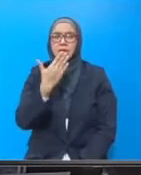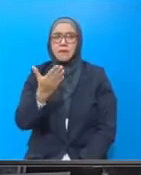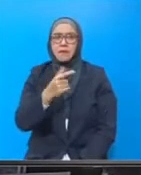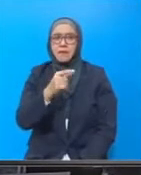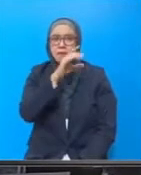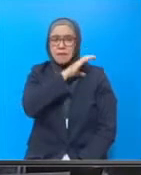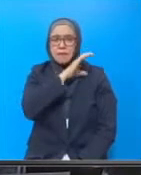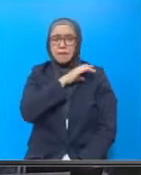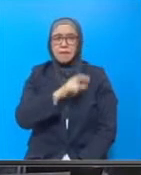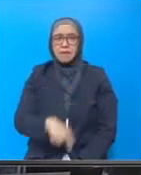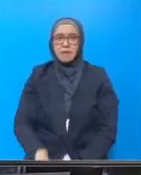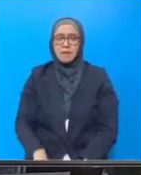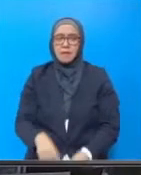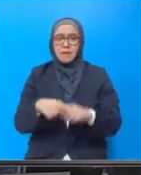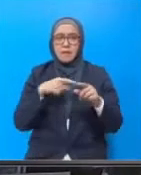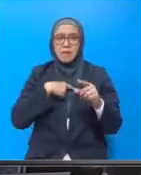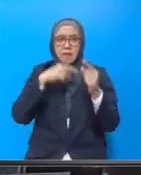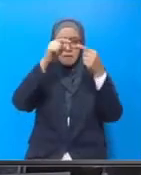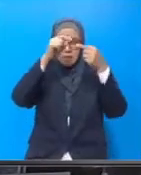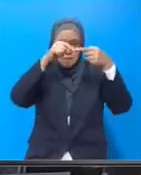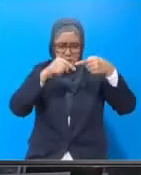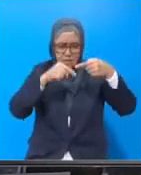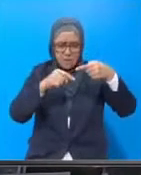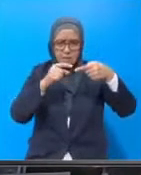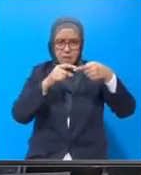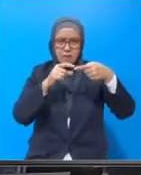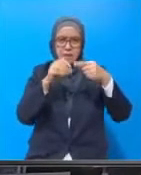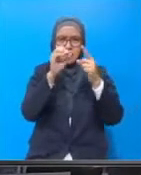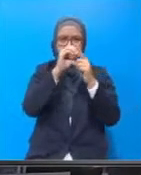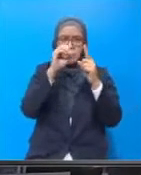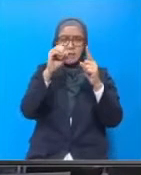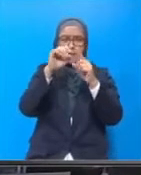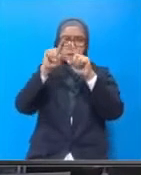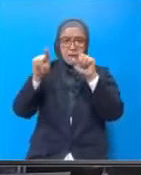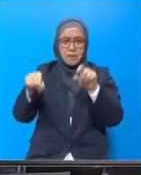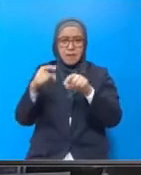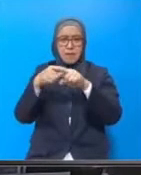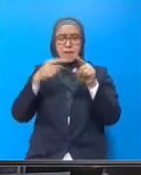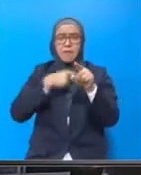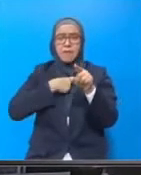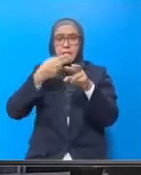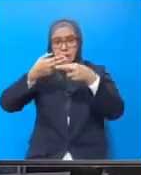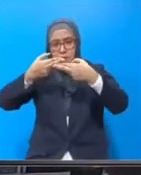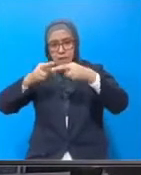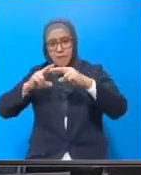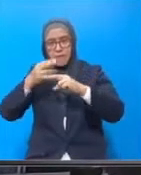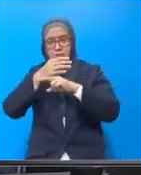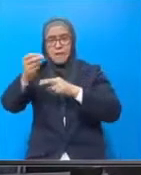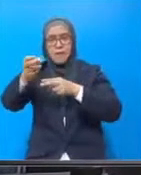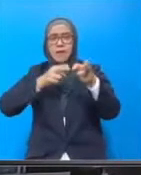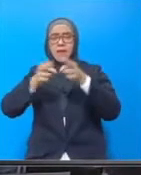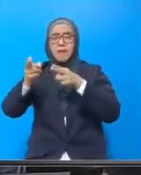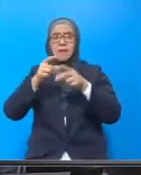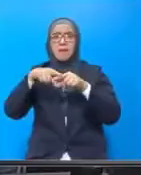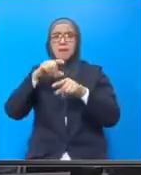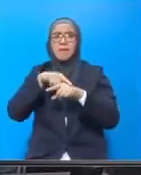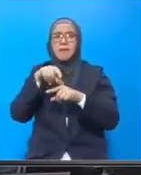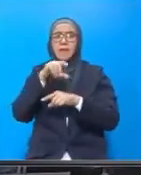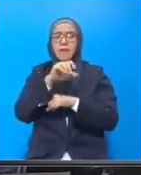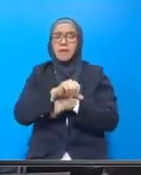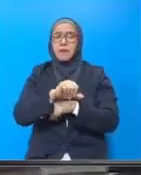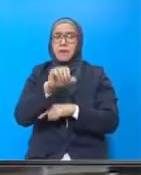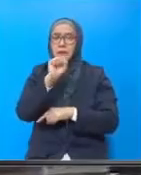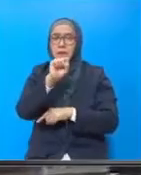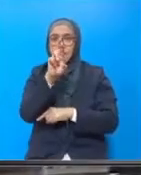080 Nov 08 01 sembahkan dan penyelenggaraan naesa restira dan couple